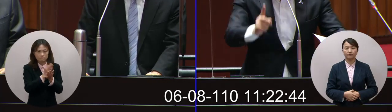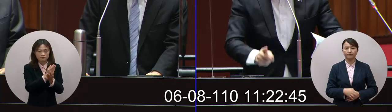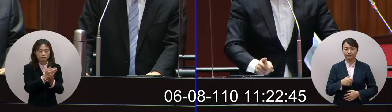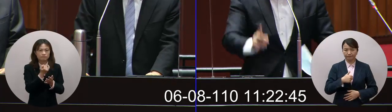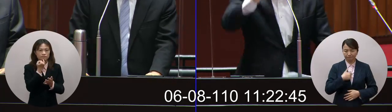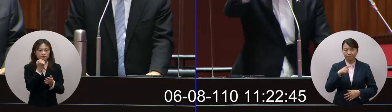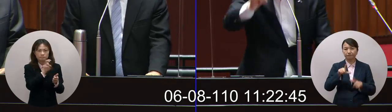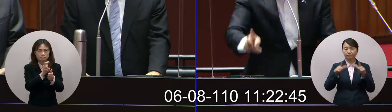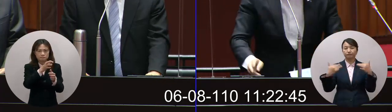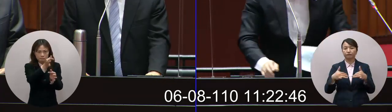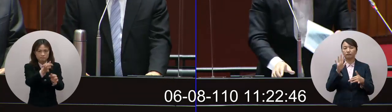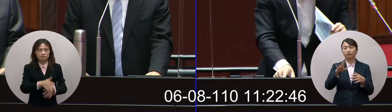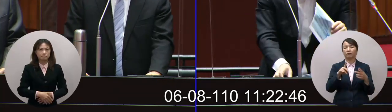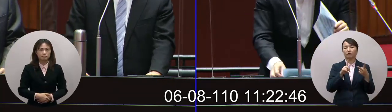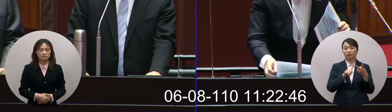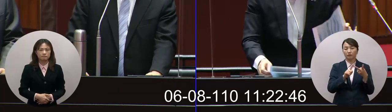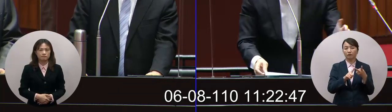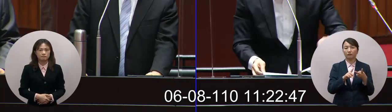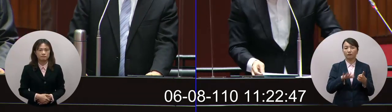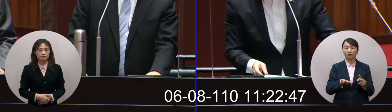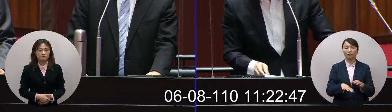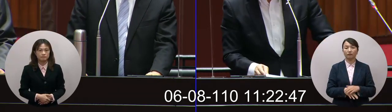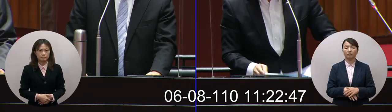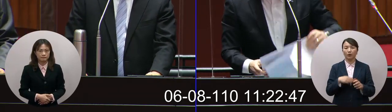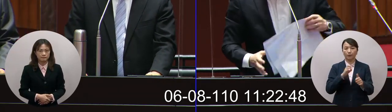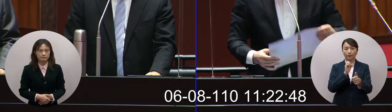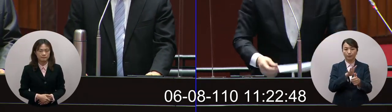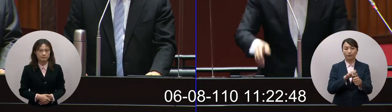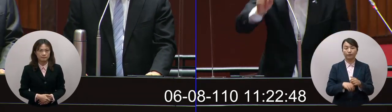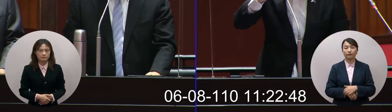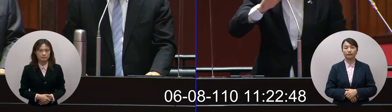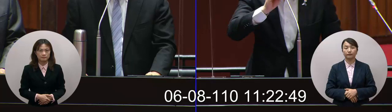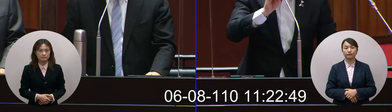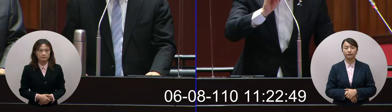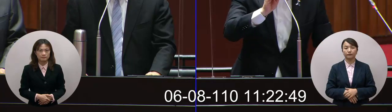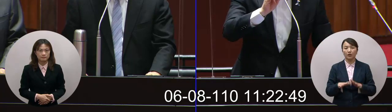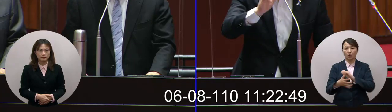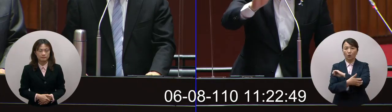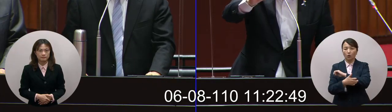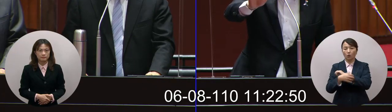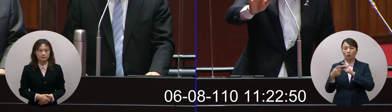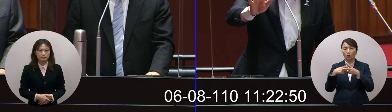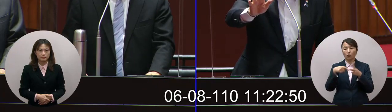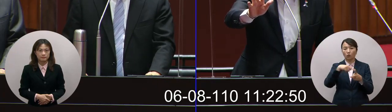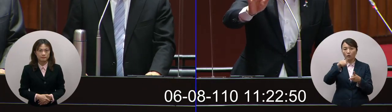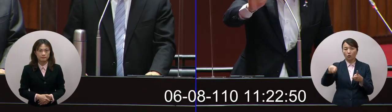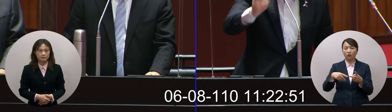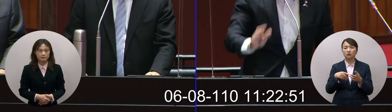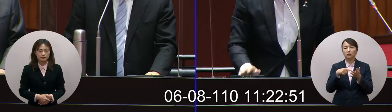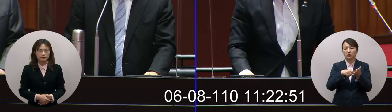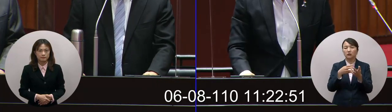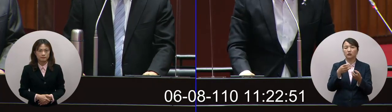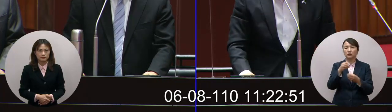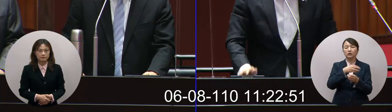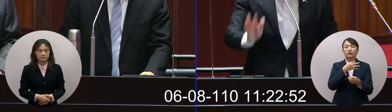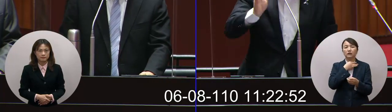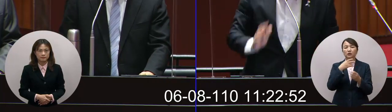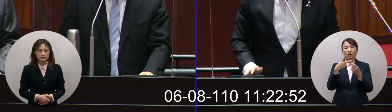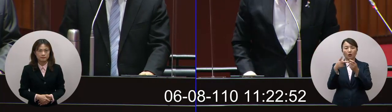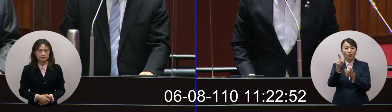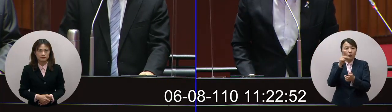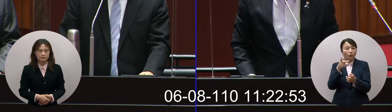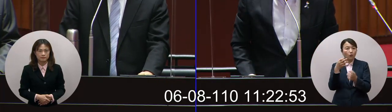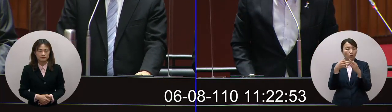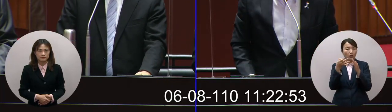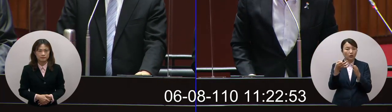开始一个大问题，第二个吼，我得一定报告一下，那个劳工的纾困之外，还有一个贷款，那个